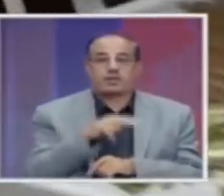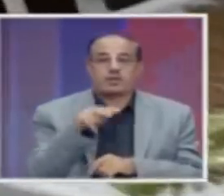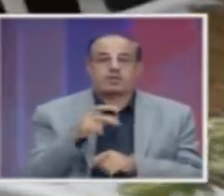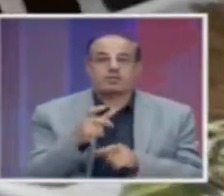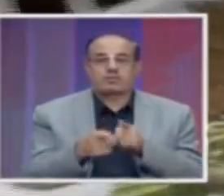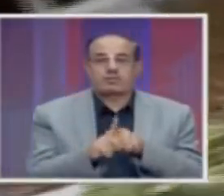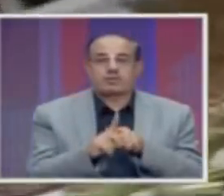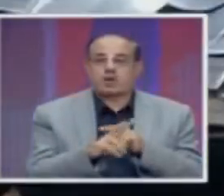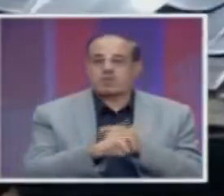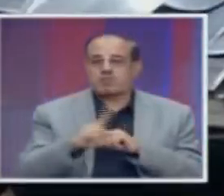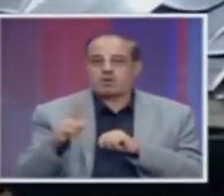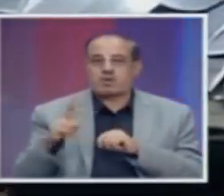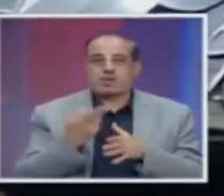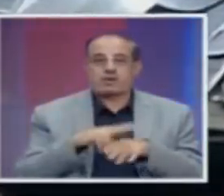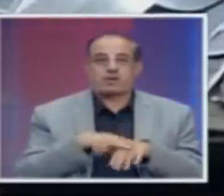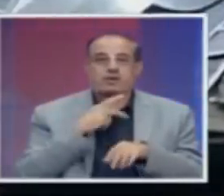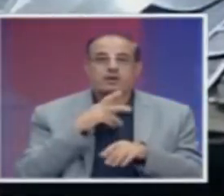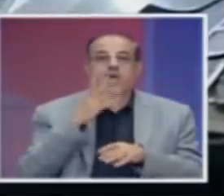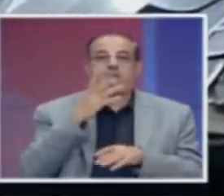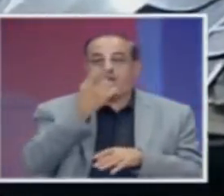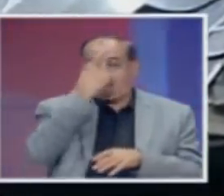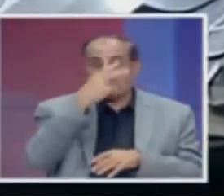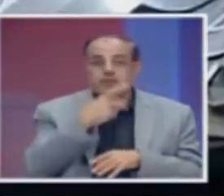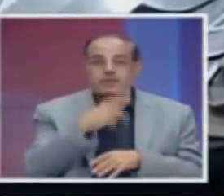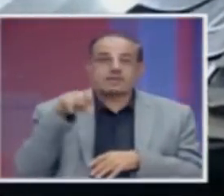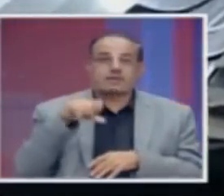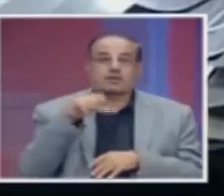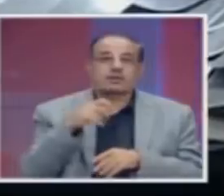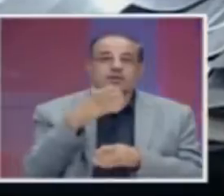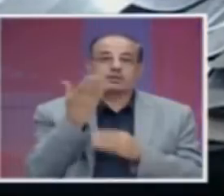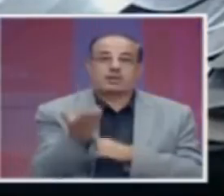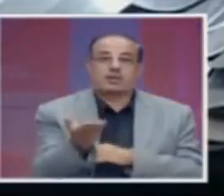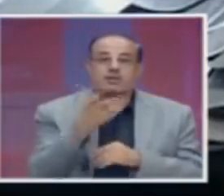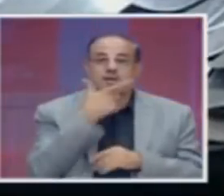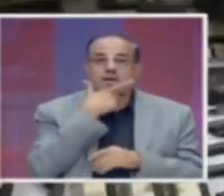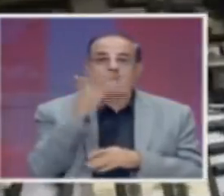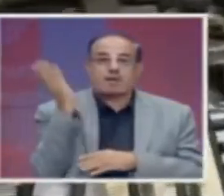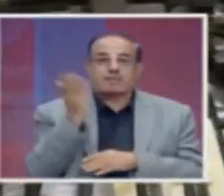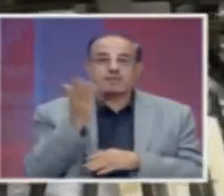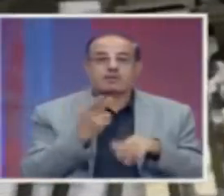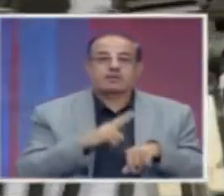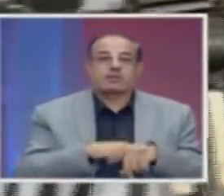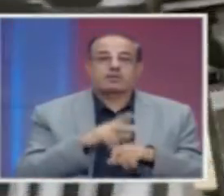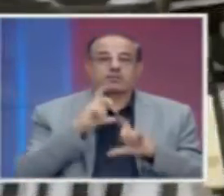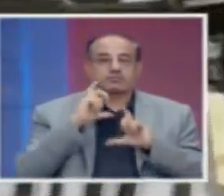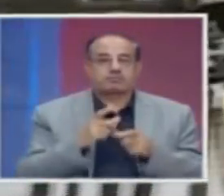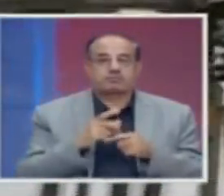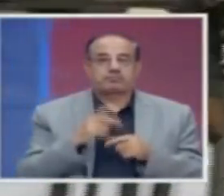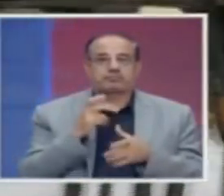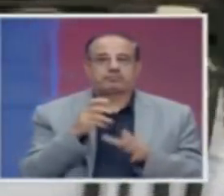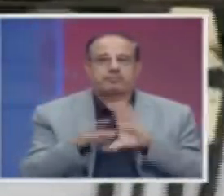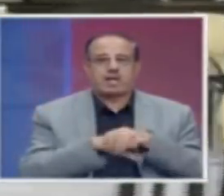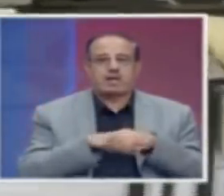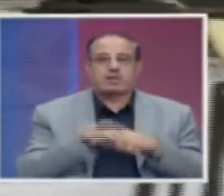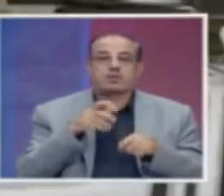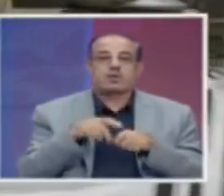1528 طلقة متنوعة، إضافة ل 1229 قطعة سلاح أبيض. كما تم ضبط ورشتين